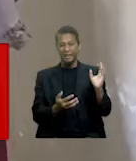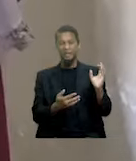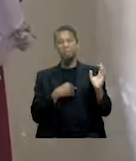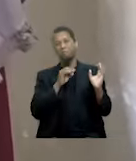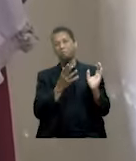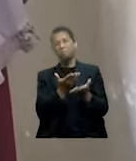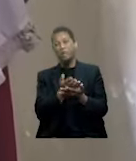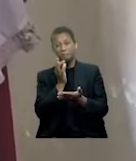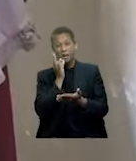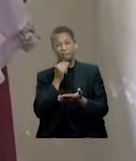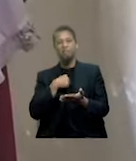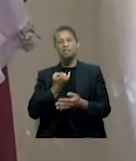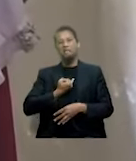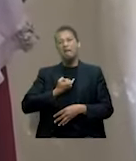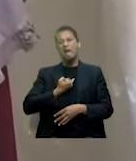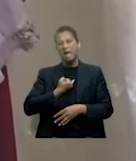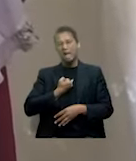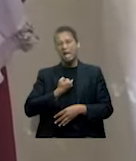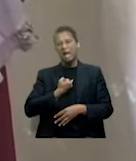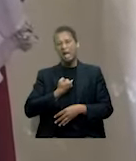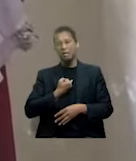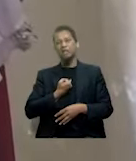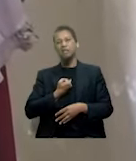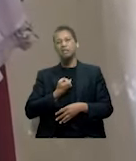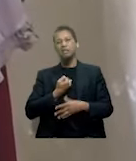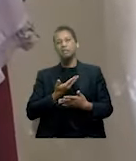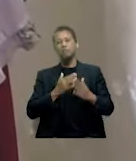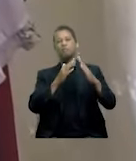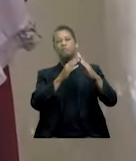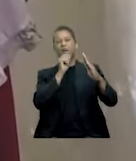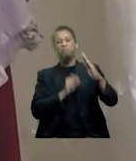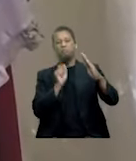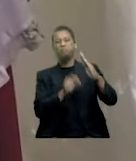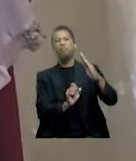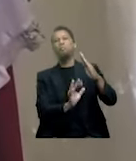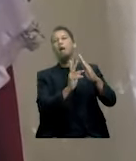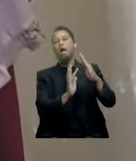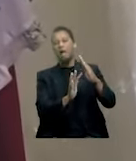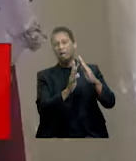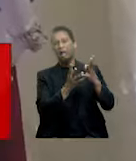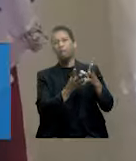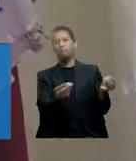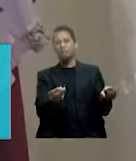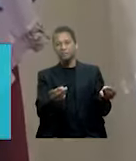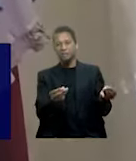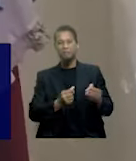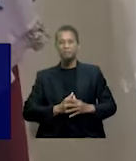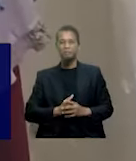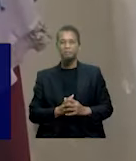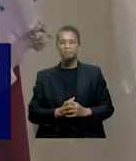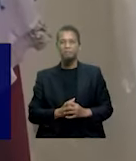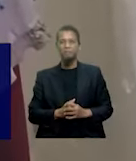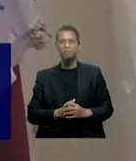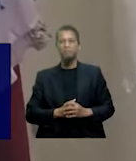dan kesalahan saya telah membuat kekacauan dan kerusakan yang sangat parah dan hingga menyusahkan